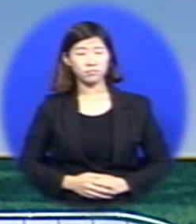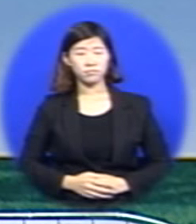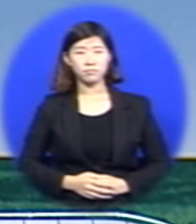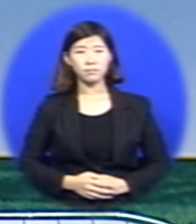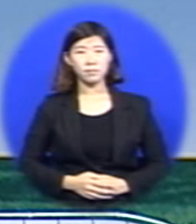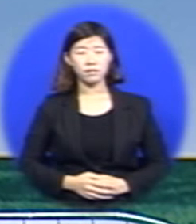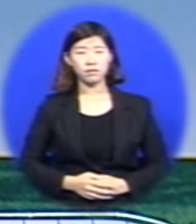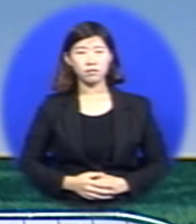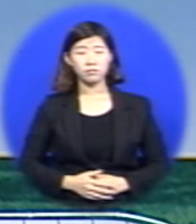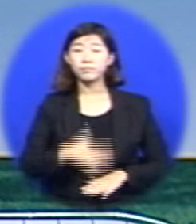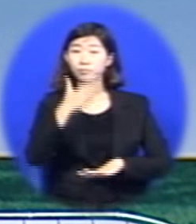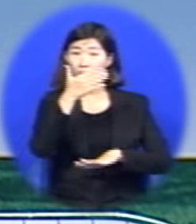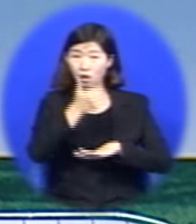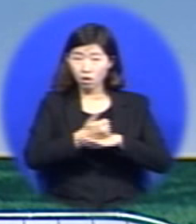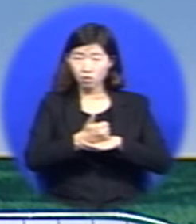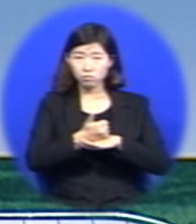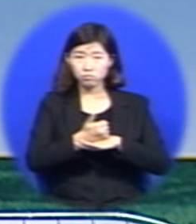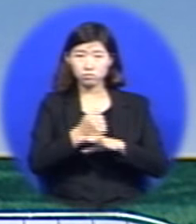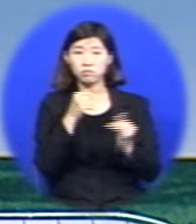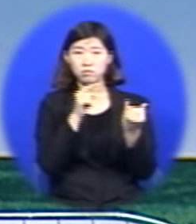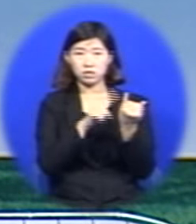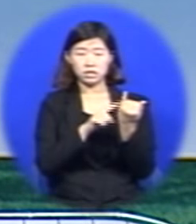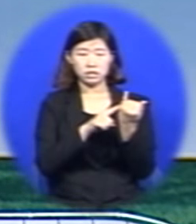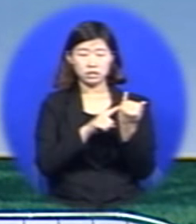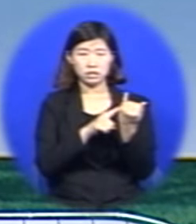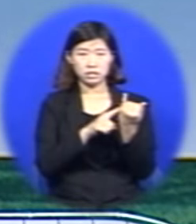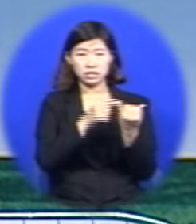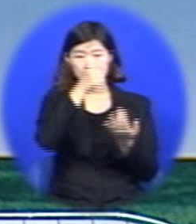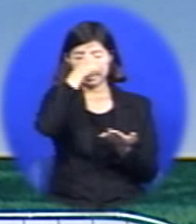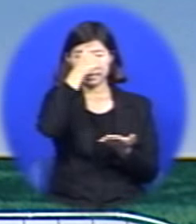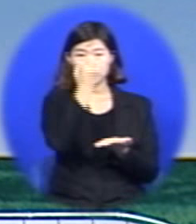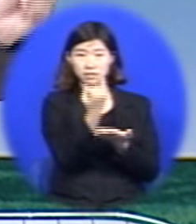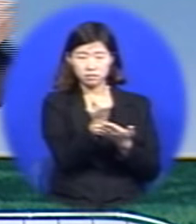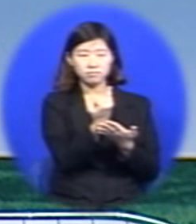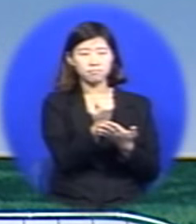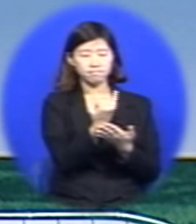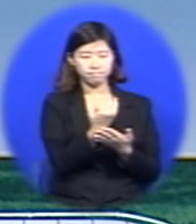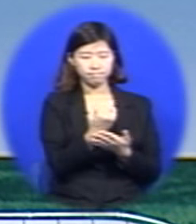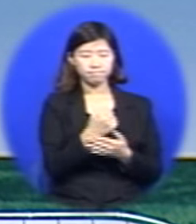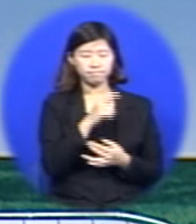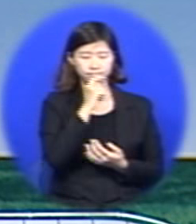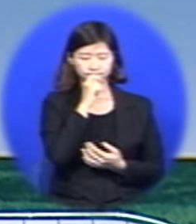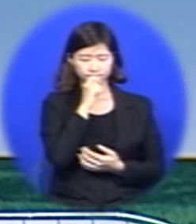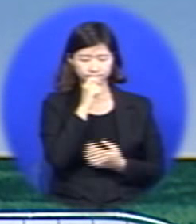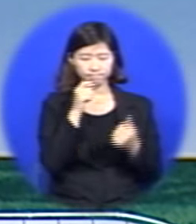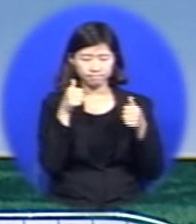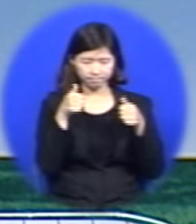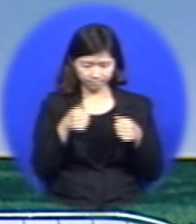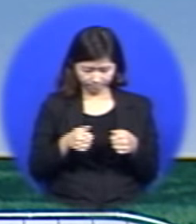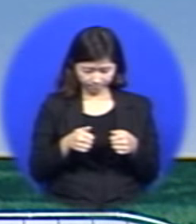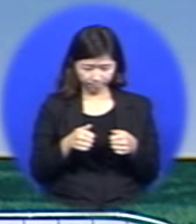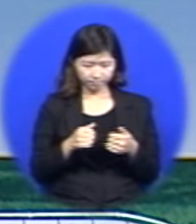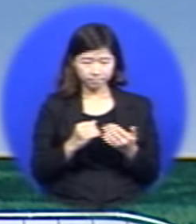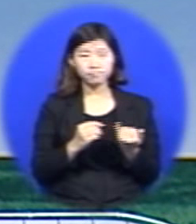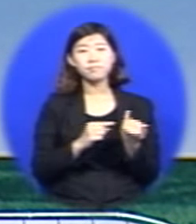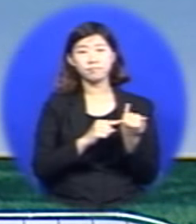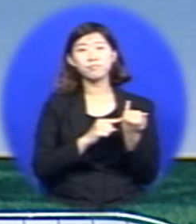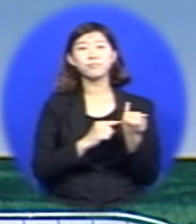결국은 그 여성이 아무 말 없이 고개를 숙이고 인사를 하고는 돌아갔습니다.